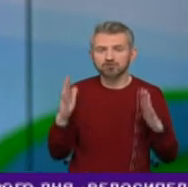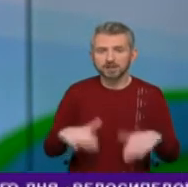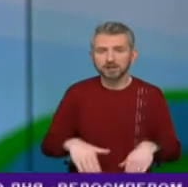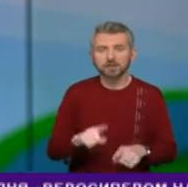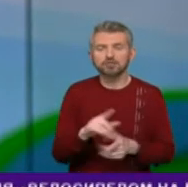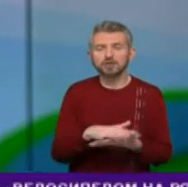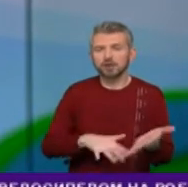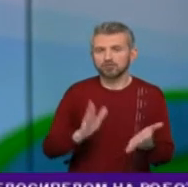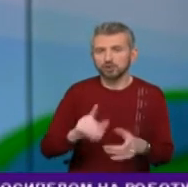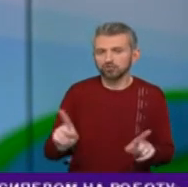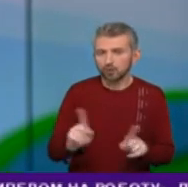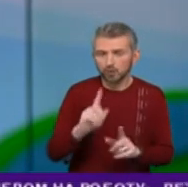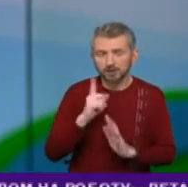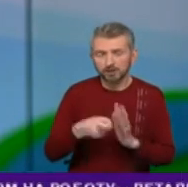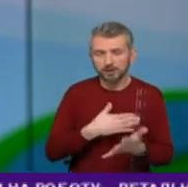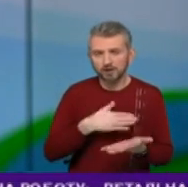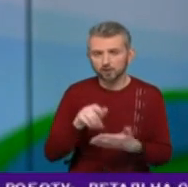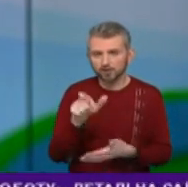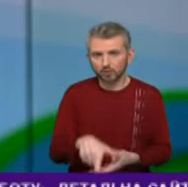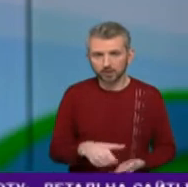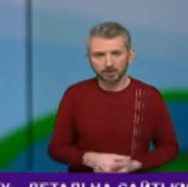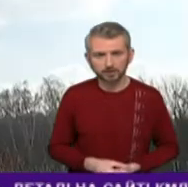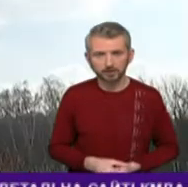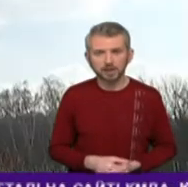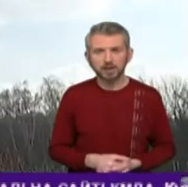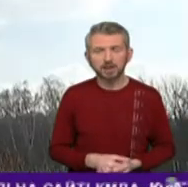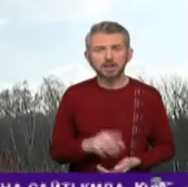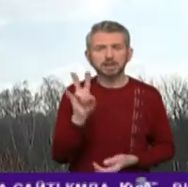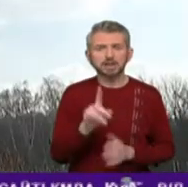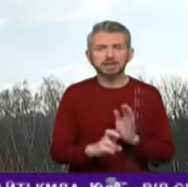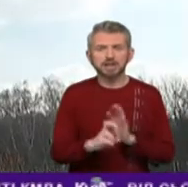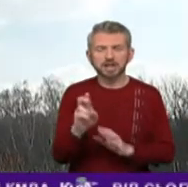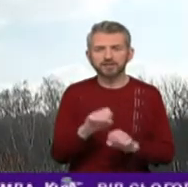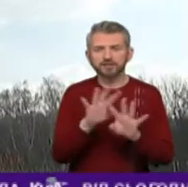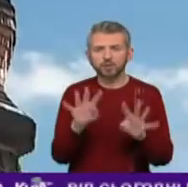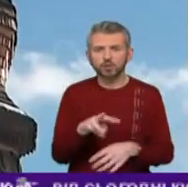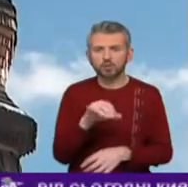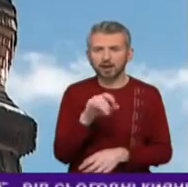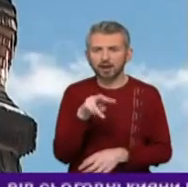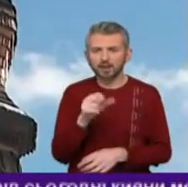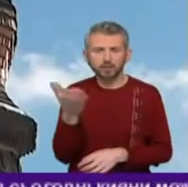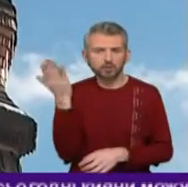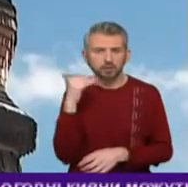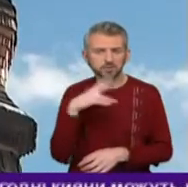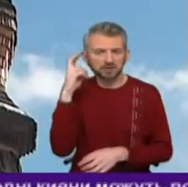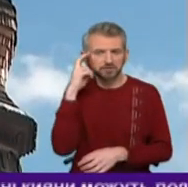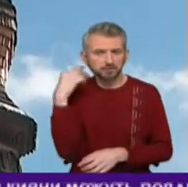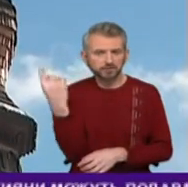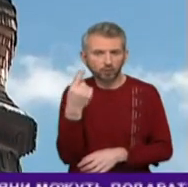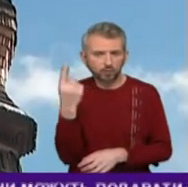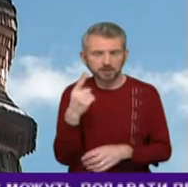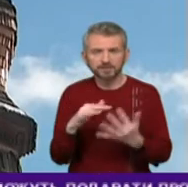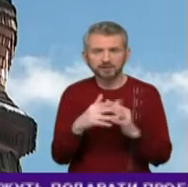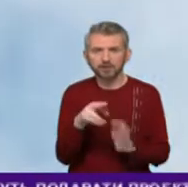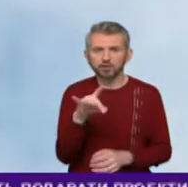буде далі, дізнавалась Оксана Цибуля. Церква святого архістратига Михаїла колись стояла на Київщині в селі Дрогинка,